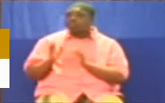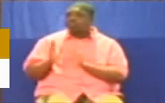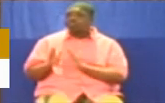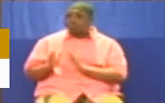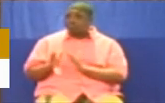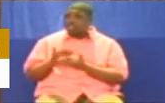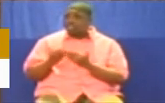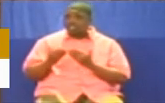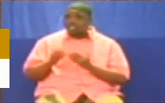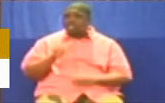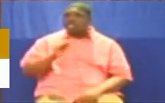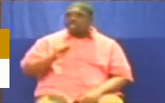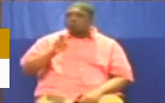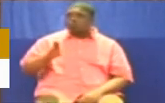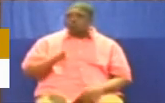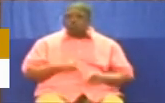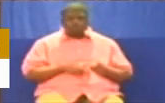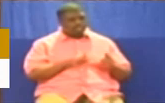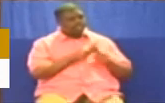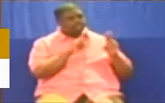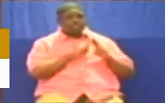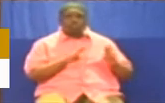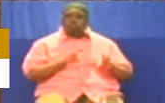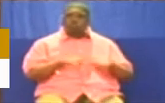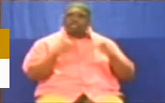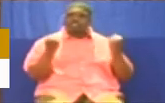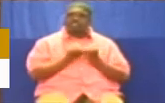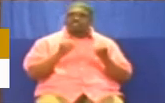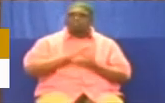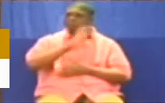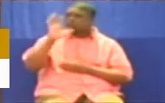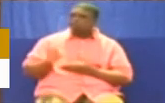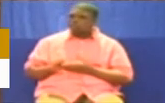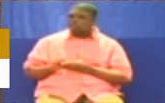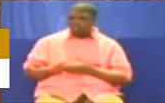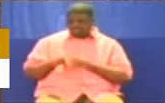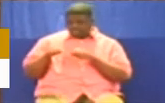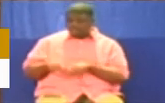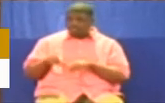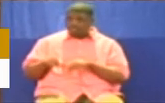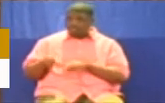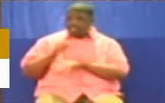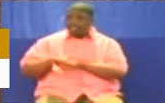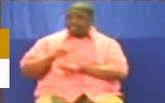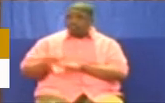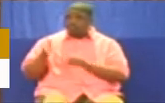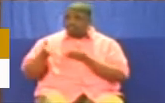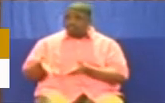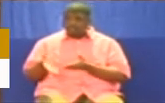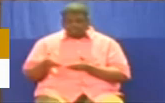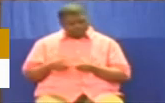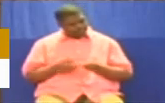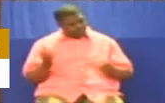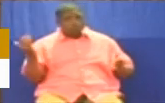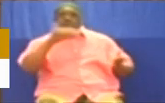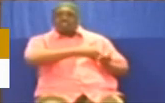Union na kwenye international organizations zote. Kwa hiyo hapa alichokuwa kinaelezwa hapa ni kwamba